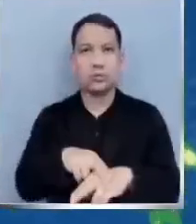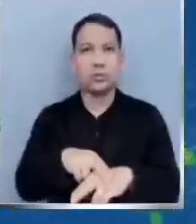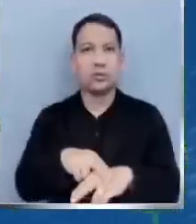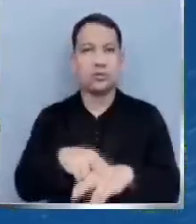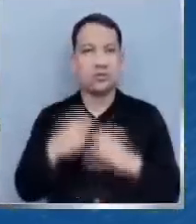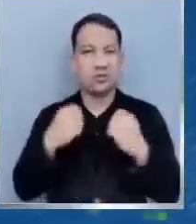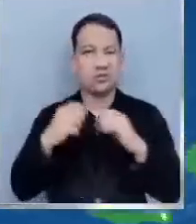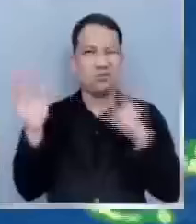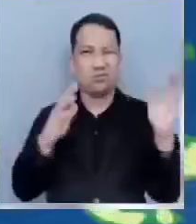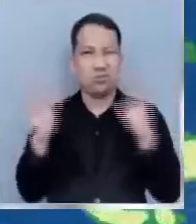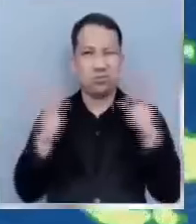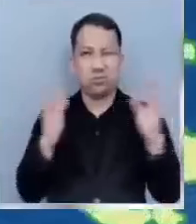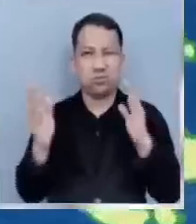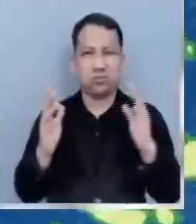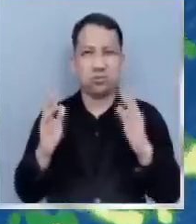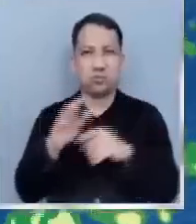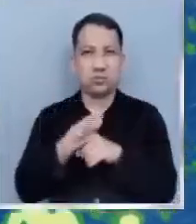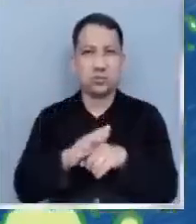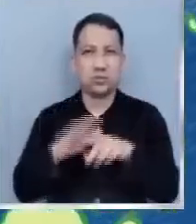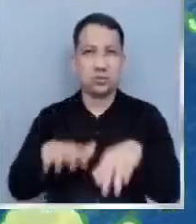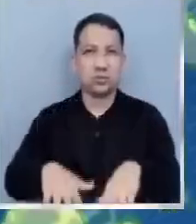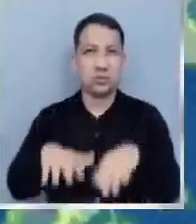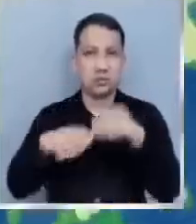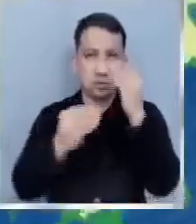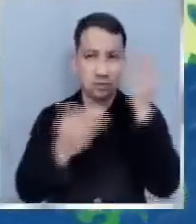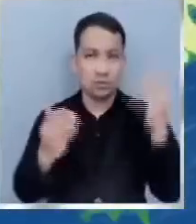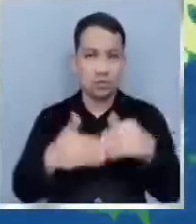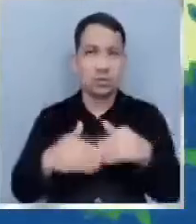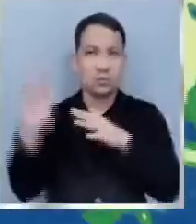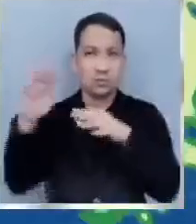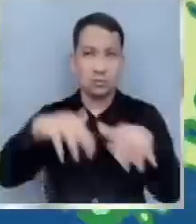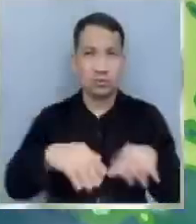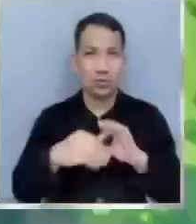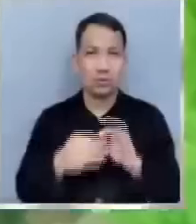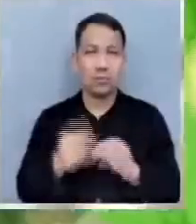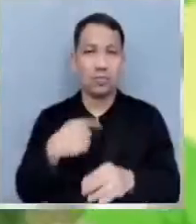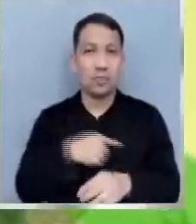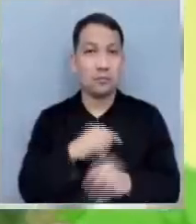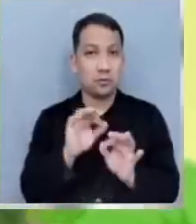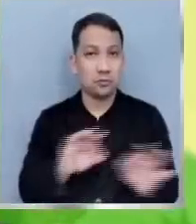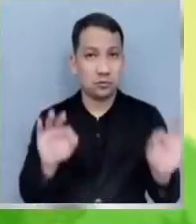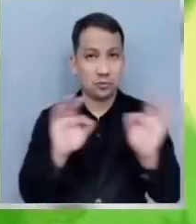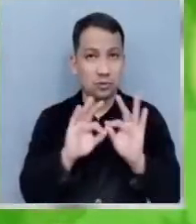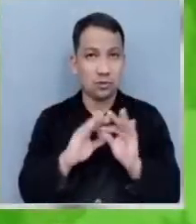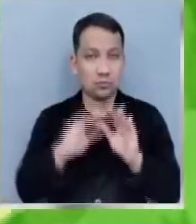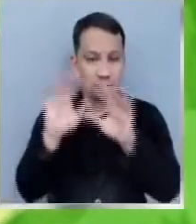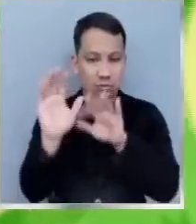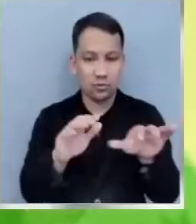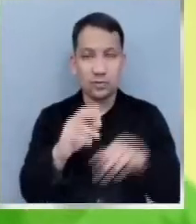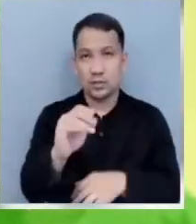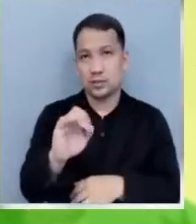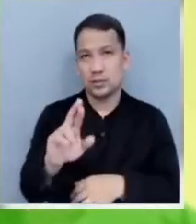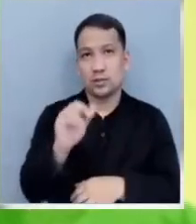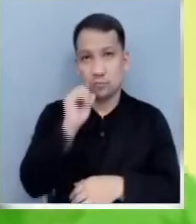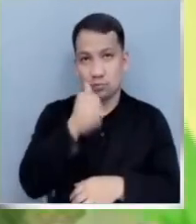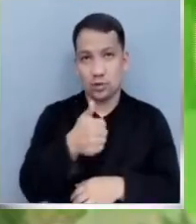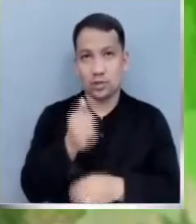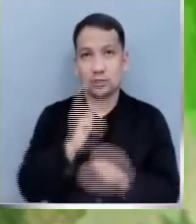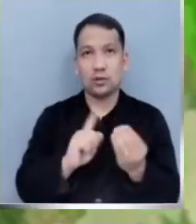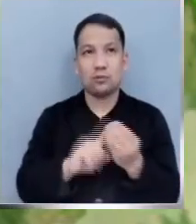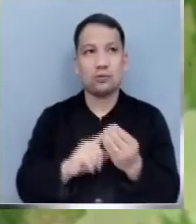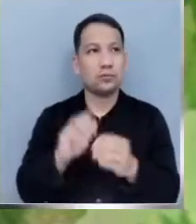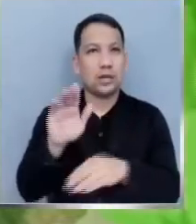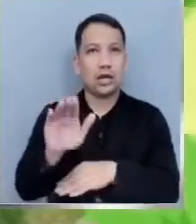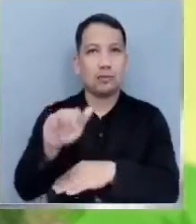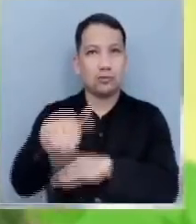ulan na posibleng magpabaha o magdulot ng landslide. Posible rin ang ulan sa Metro Manila bukas, lalo sa hapon